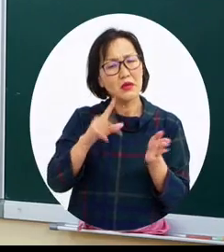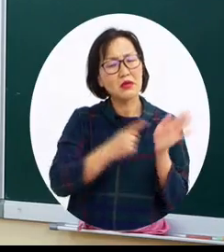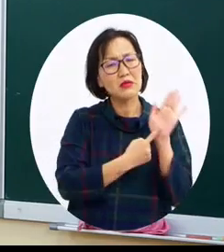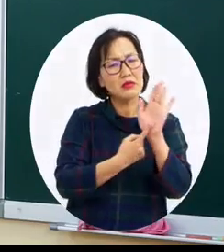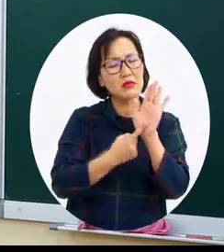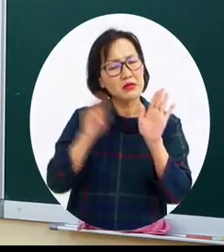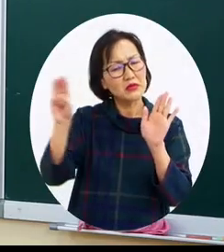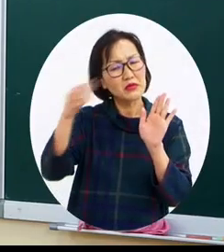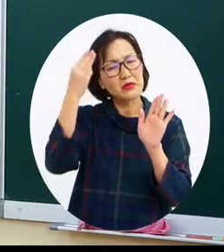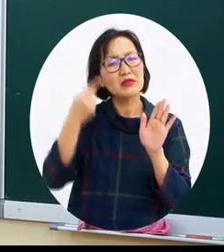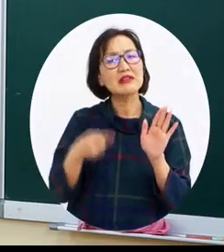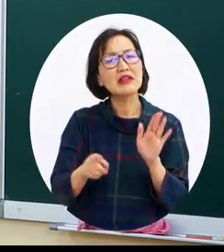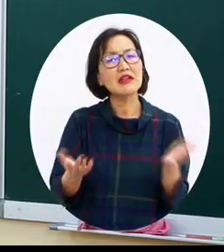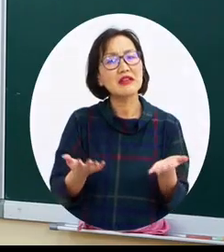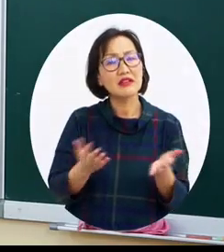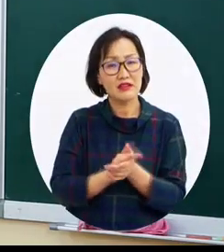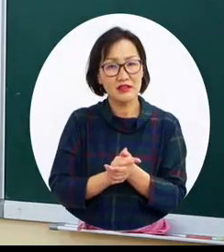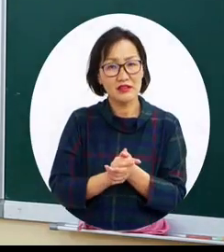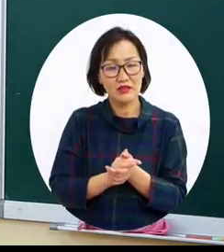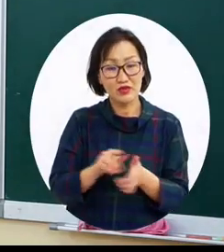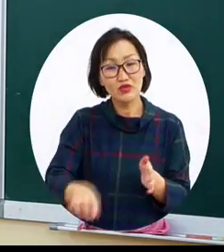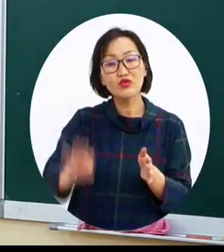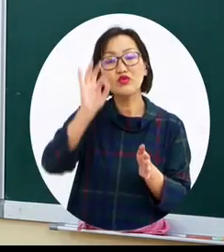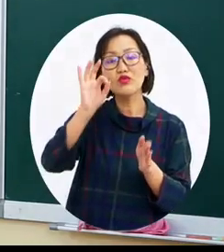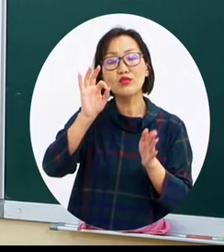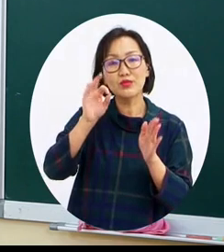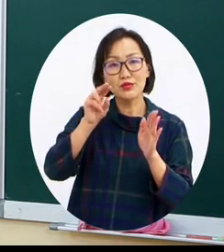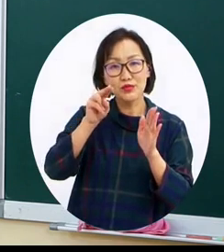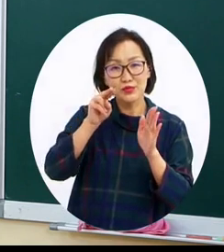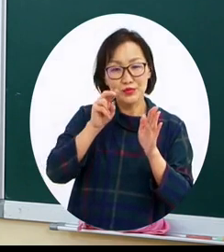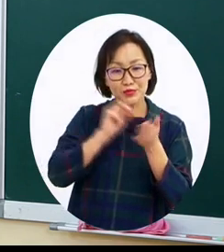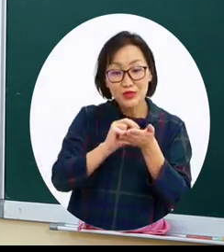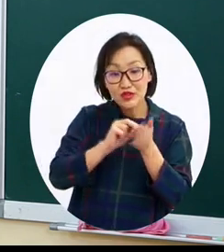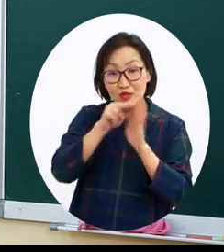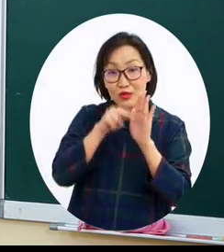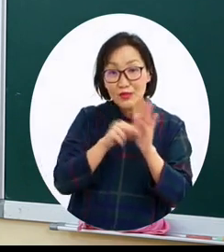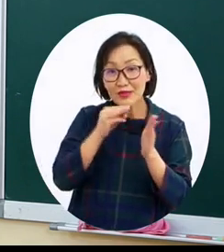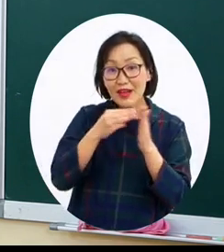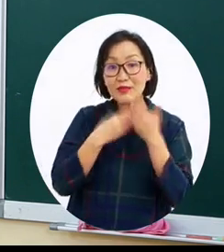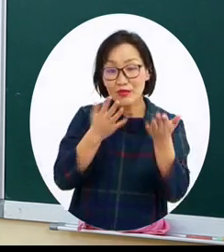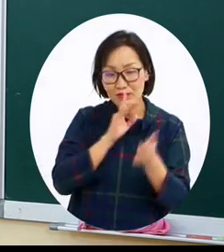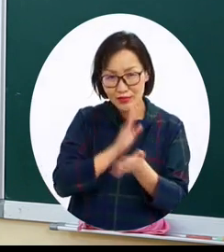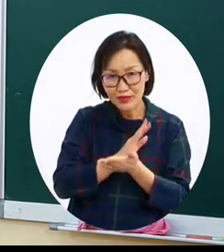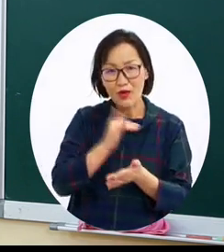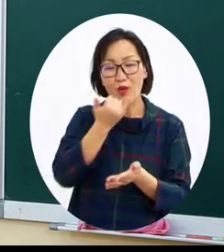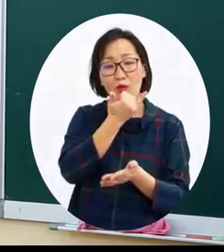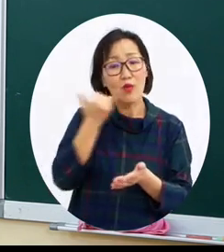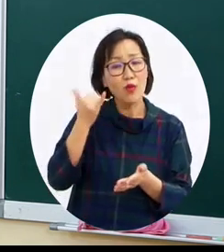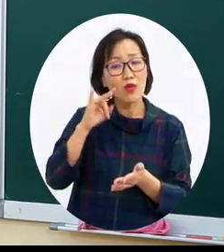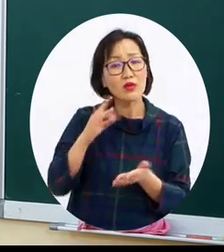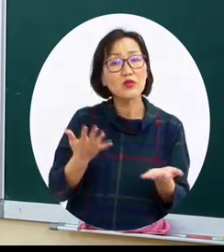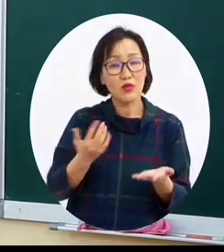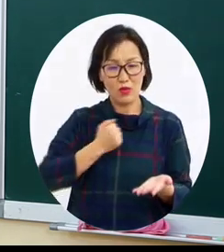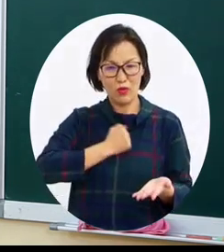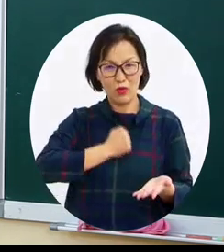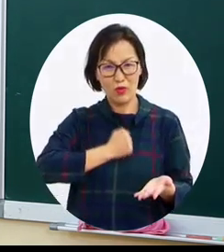ингээд тодруулсан байгаа юм бол за үнийхээ зөв бичгийн дүрмийг тайлбарлая тийм ээ уурлсан за уур